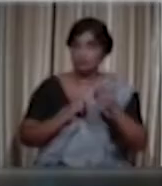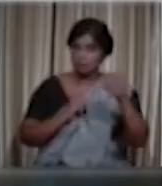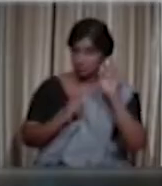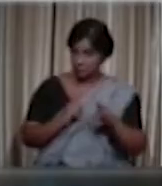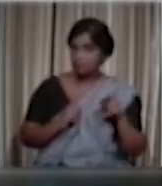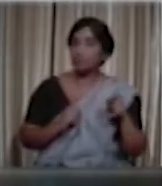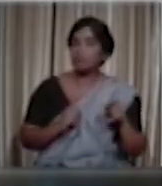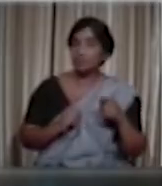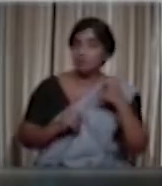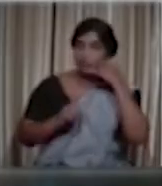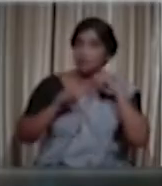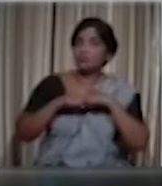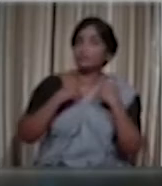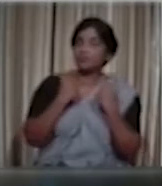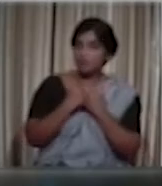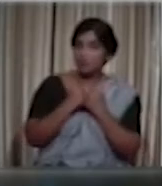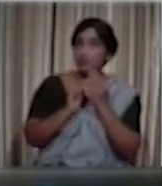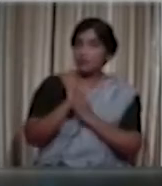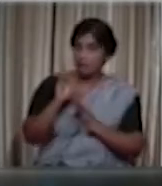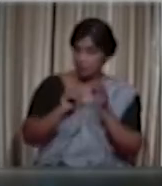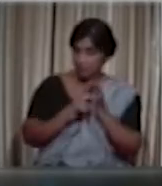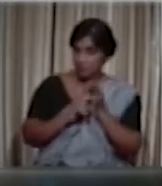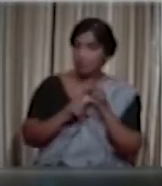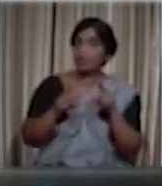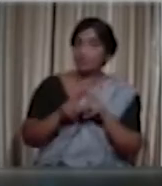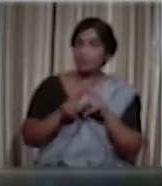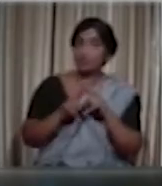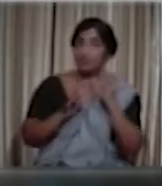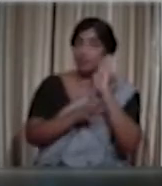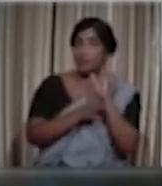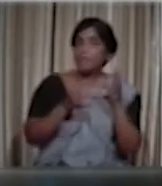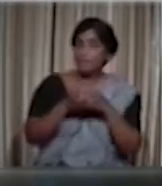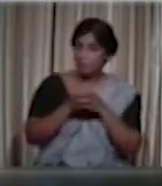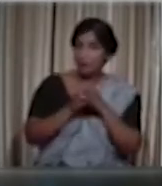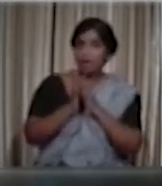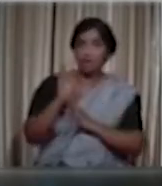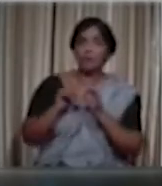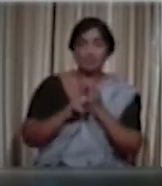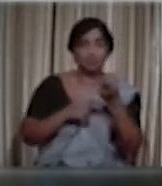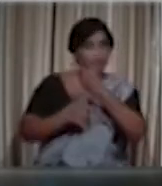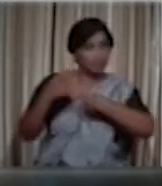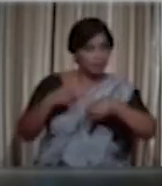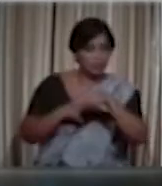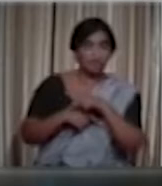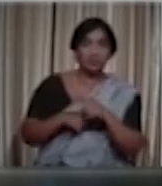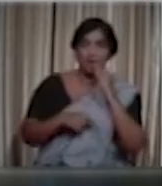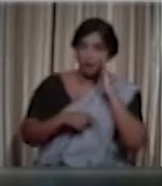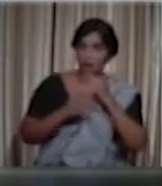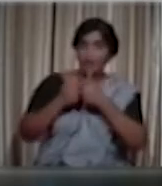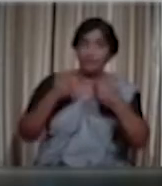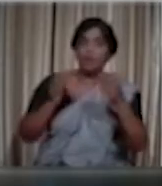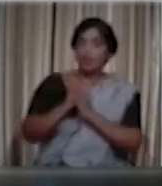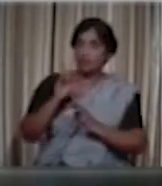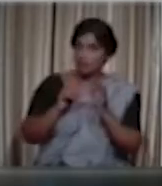සඳහා සමගි ජන බලවේගයේ මන්ත්‍රීවරුත් ඒ වගේම ශ්‍රී ලංකා නිදහස් පක්ෂයේ මන්ත්‍රීවරු ඇතුළු ස්වාධීන විච්ඡ